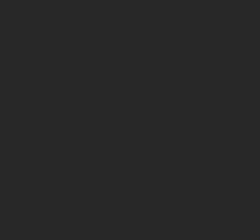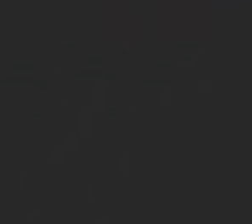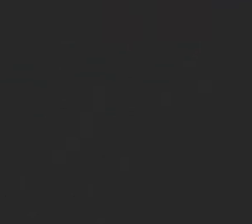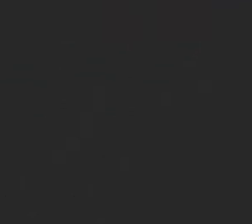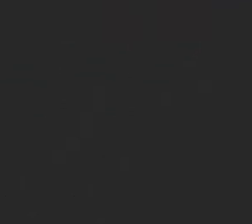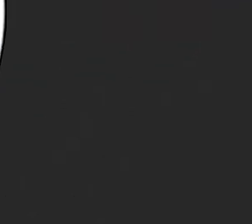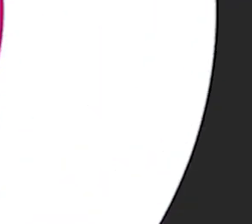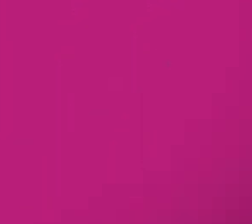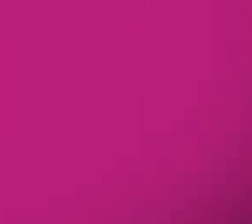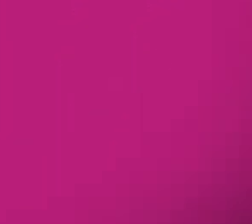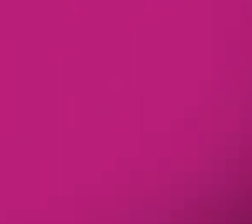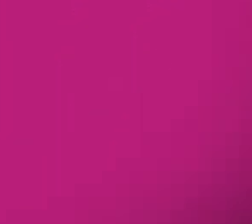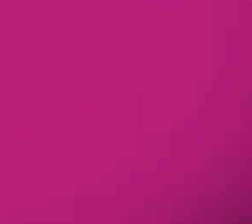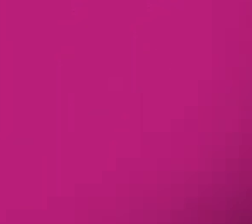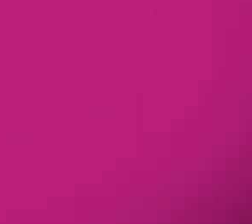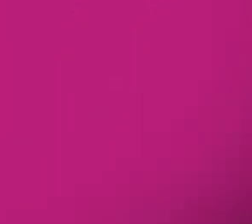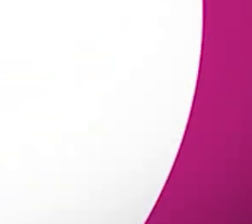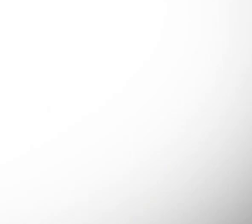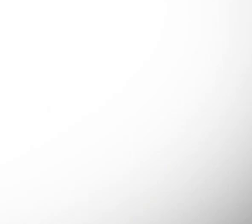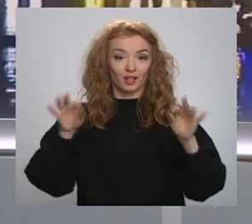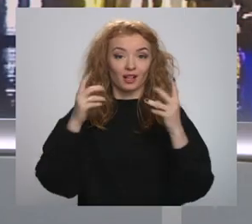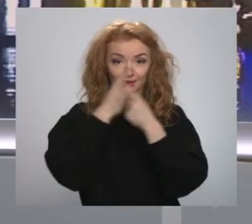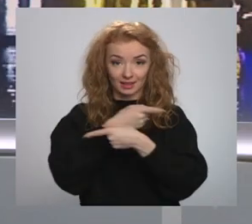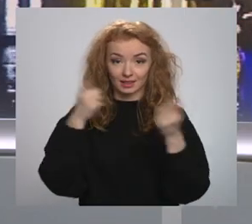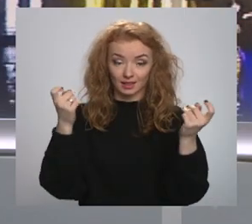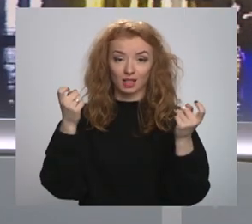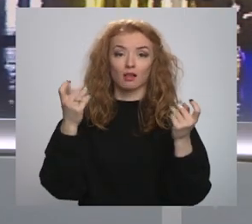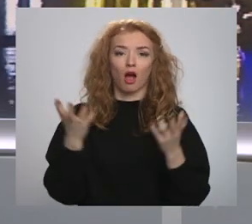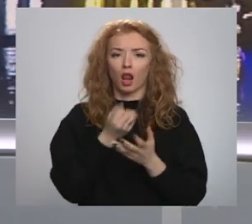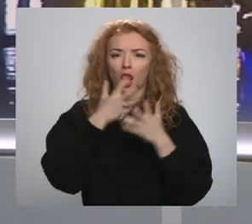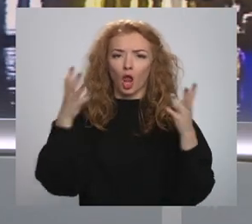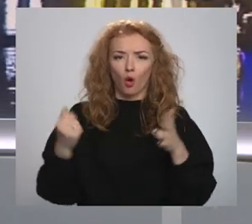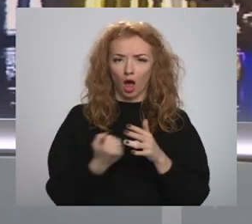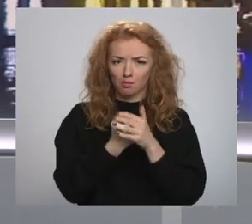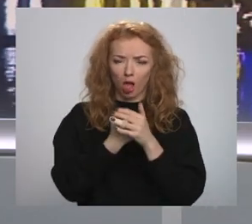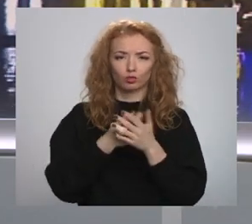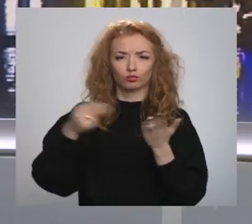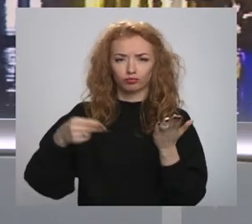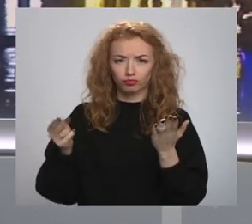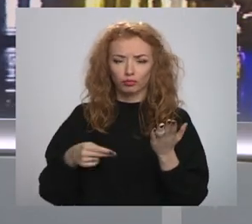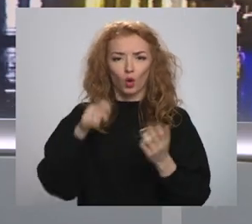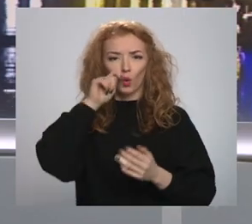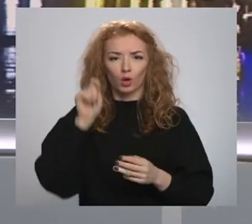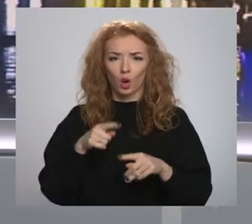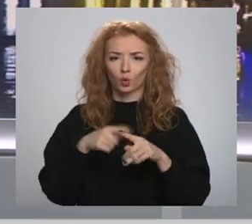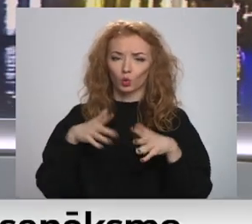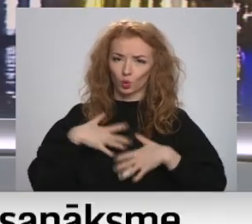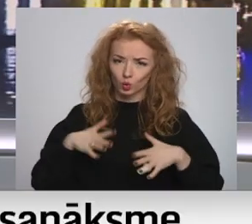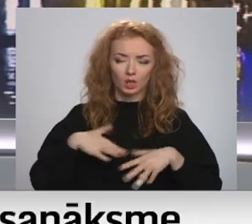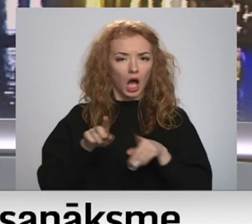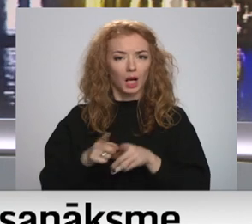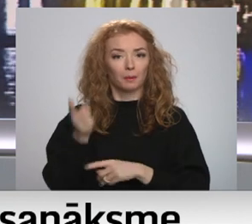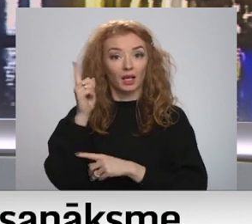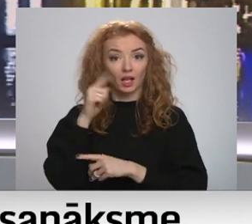Re! Viss ēters ir te! Par cieša atbalsta deklarācijām Ukrainai un Gruzijai, kā arī